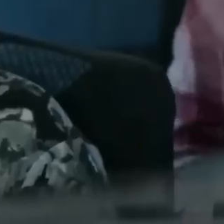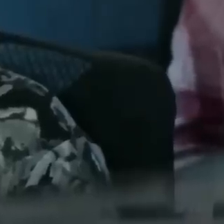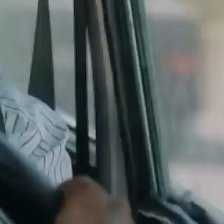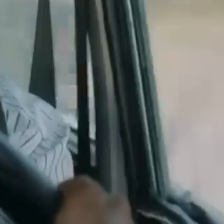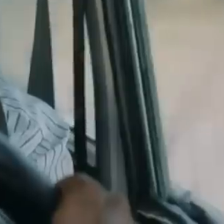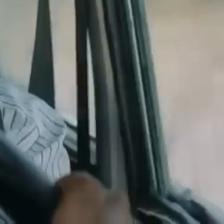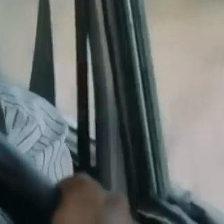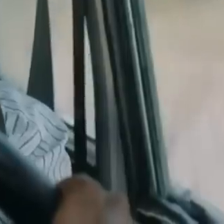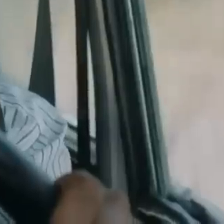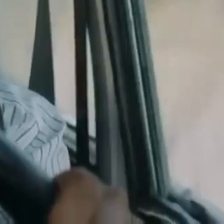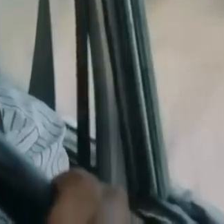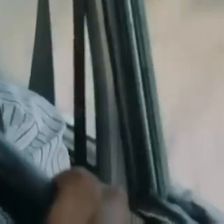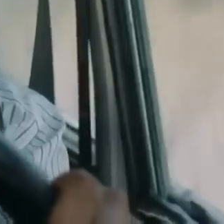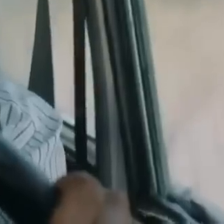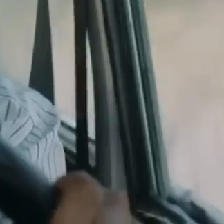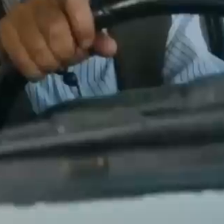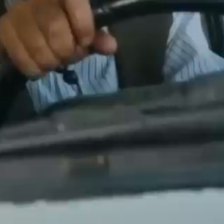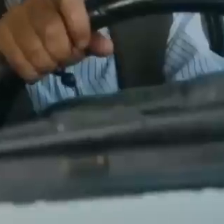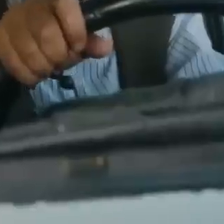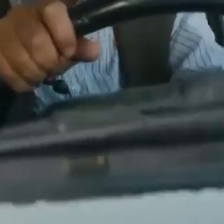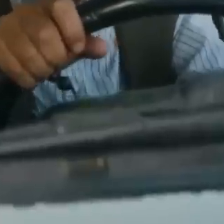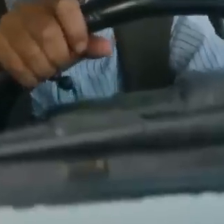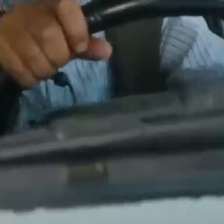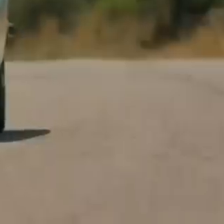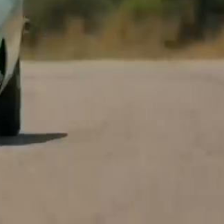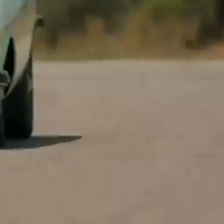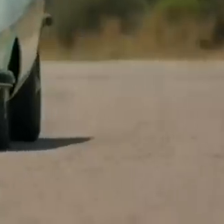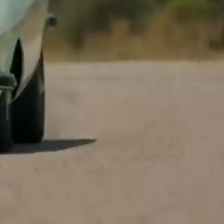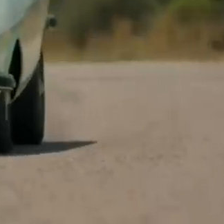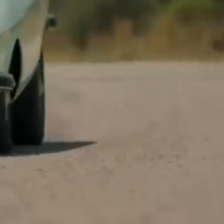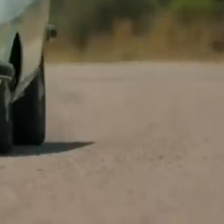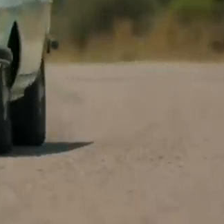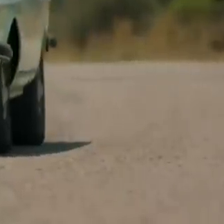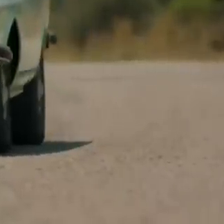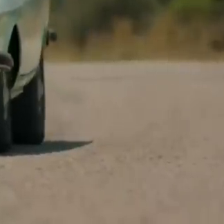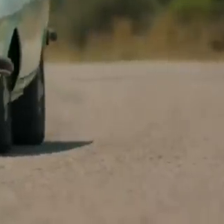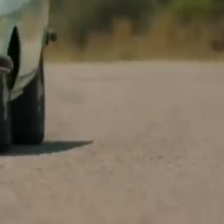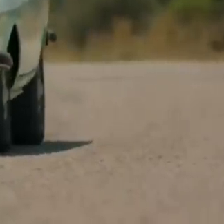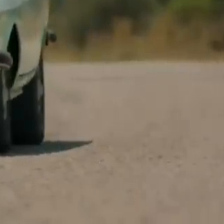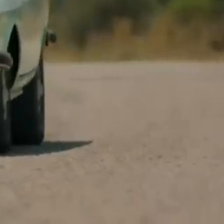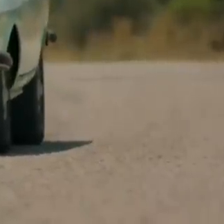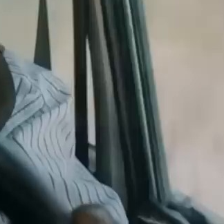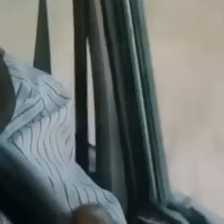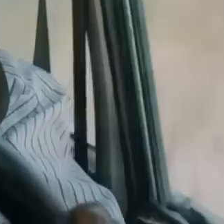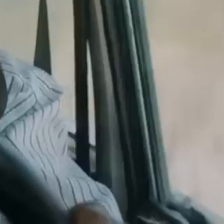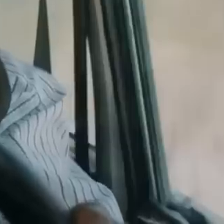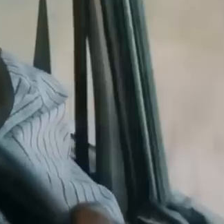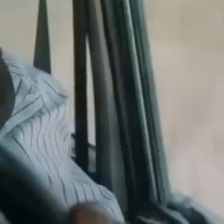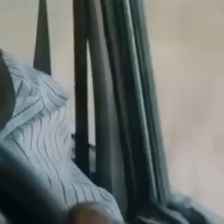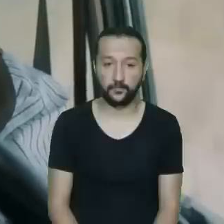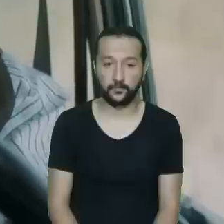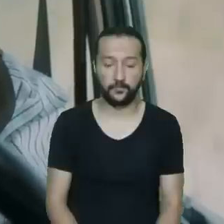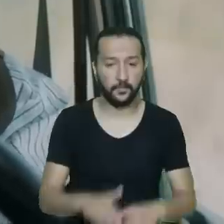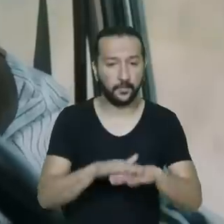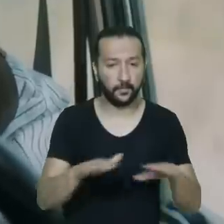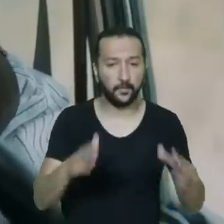Çok seviniyordum kardeşim olacak diye. Hicabi'nin yılgın yüzü değişti. Sert bir frenle arabayı yol üstünde durdurdu.